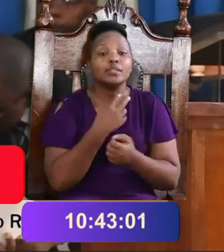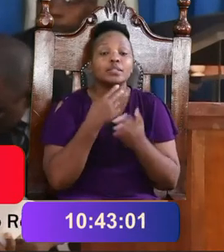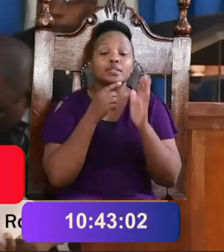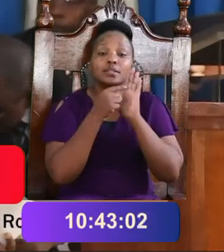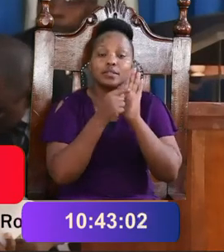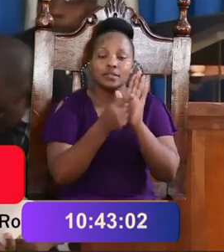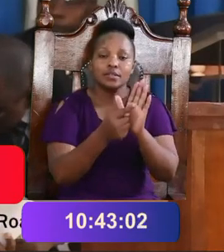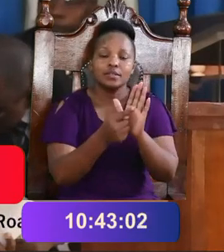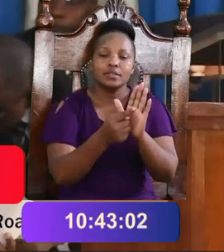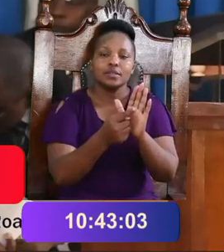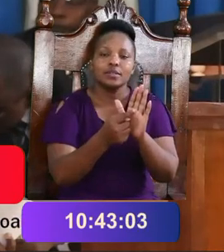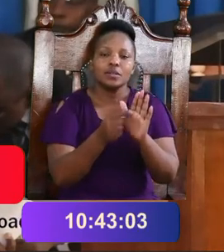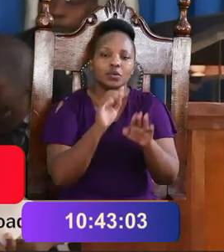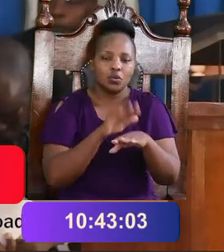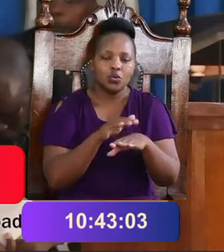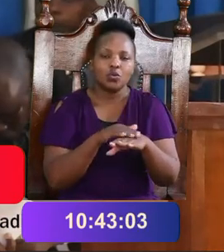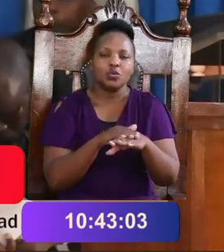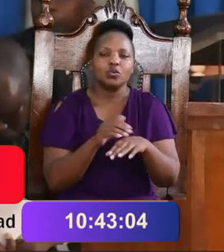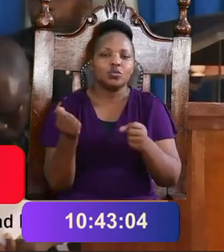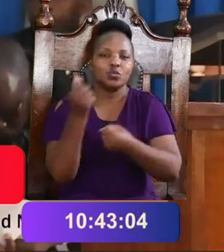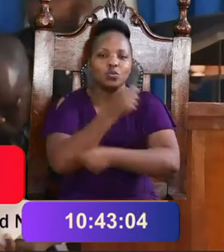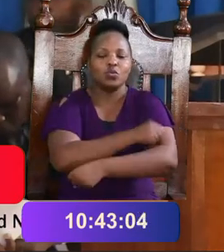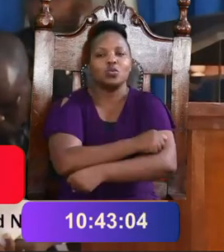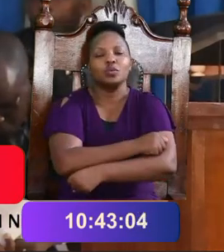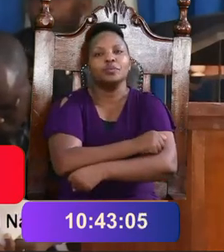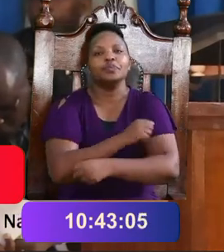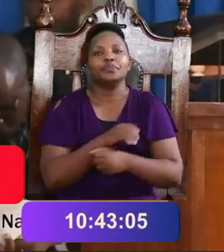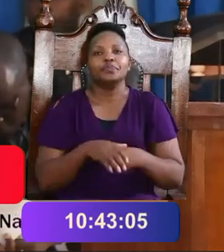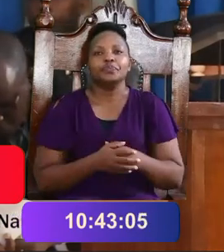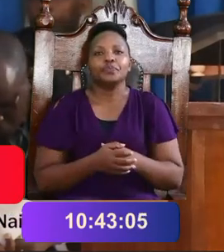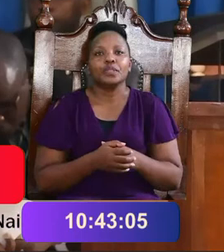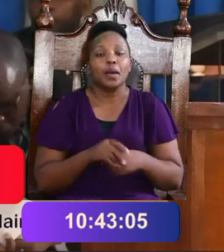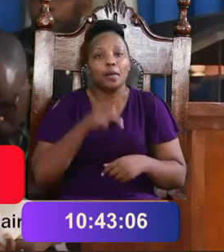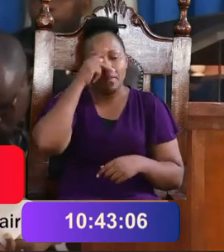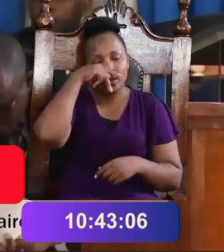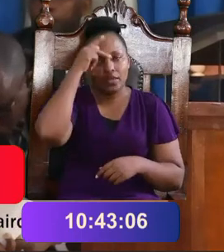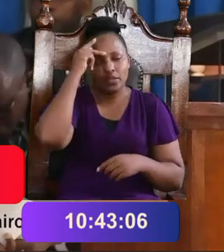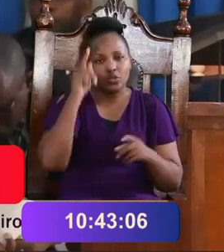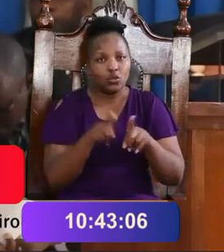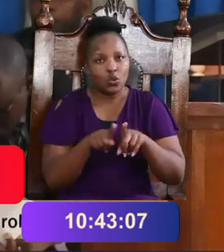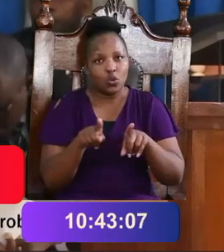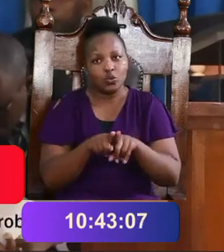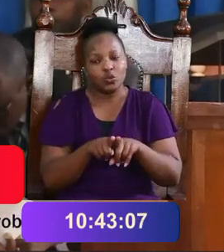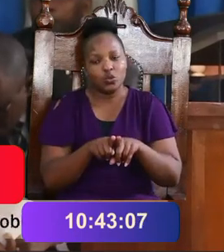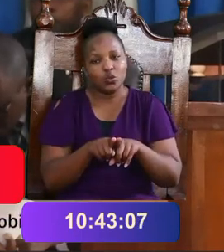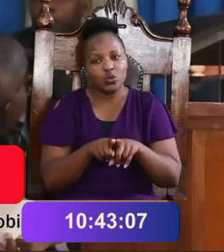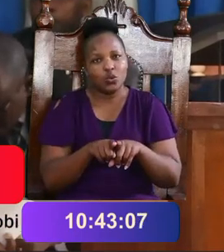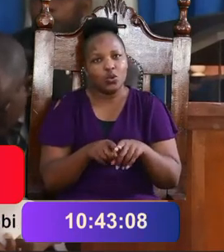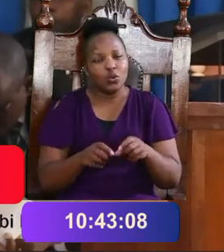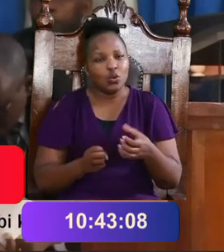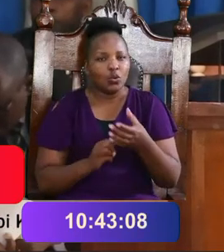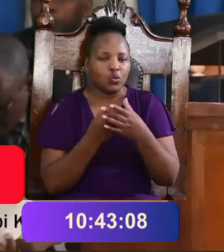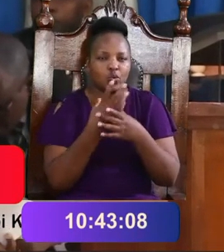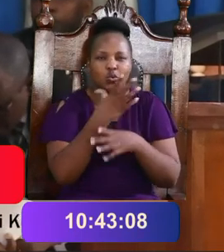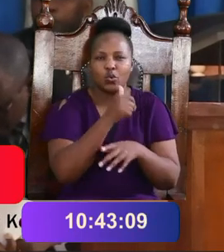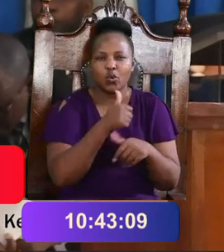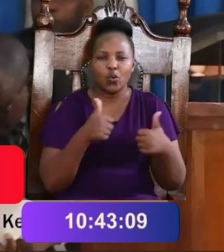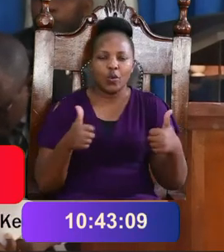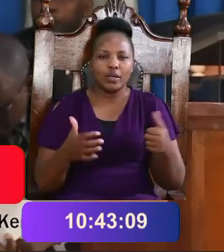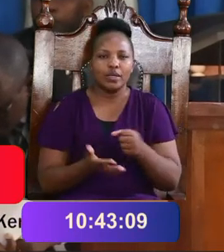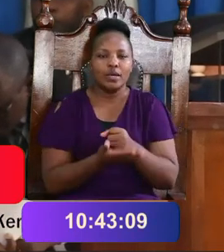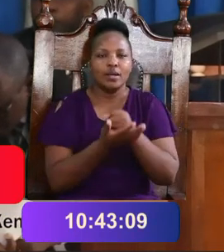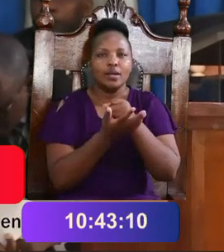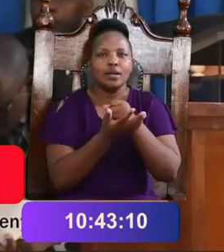kuonekana vyema kama shule ambayo inatenda vyema, na wazazi wao jinsi wamewalea na